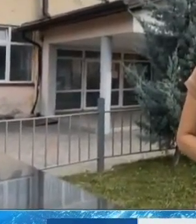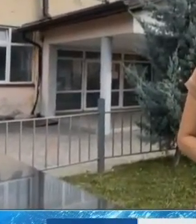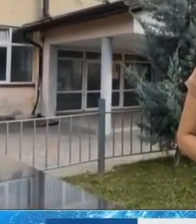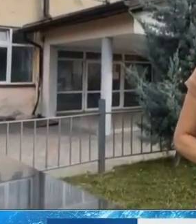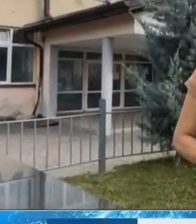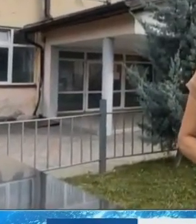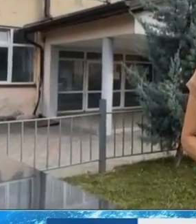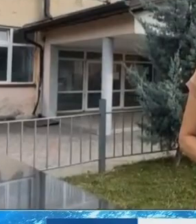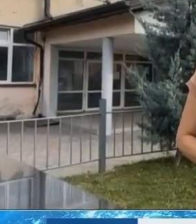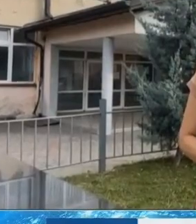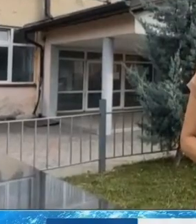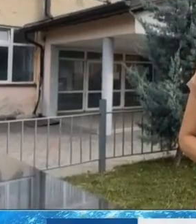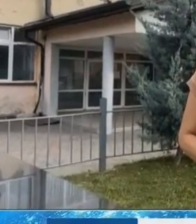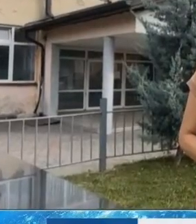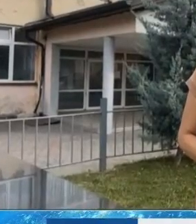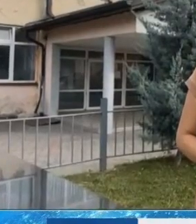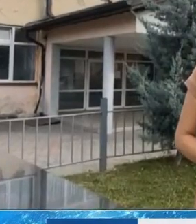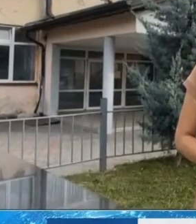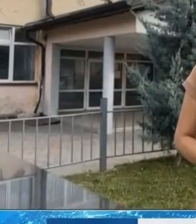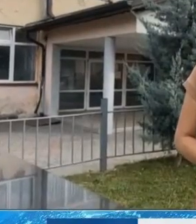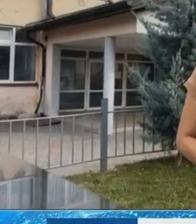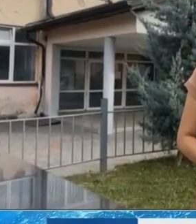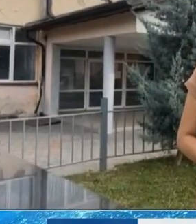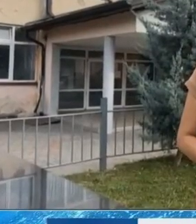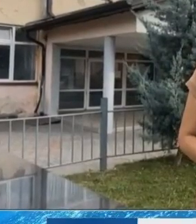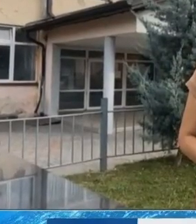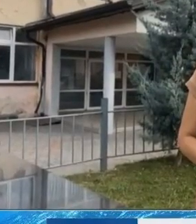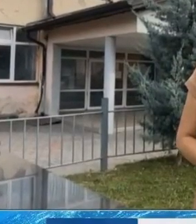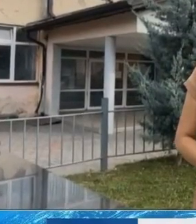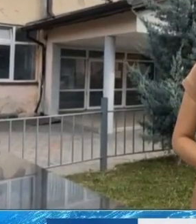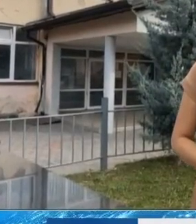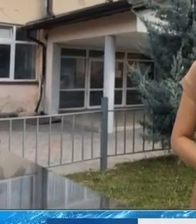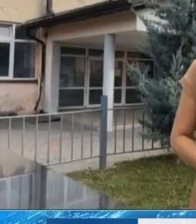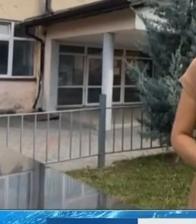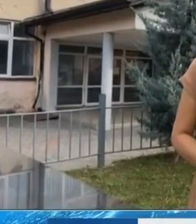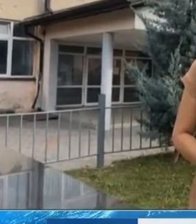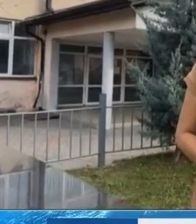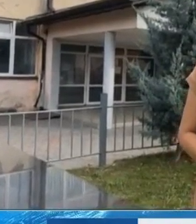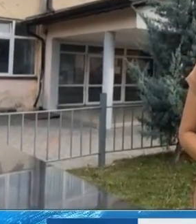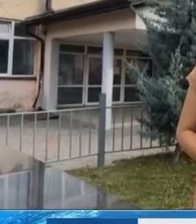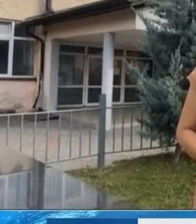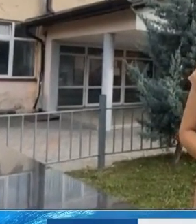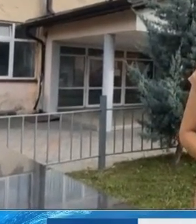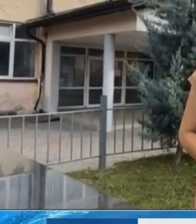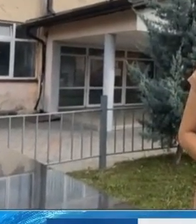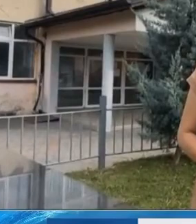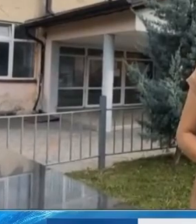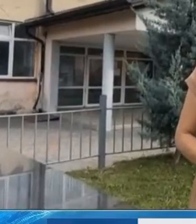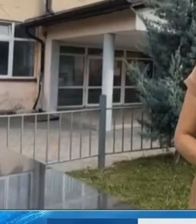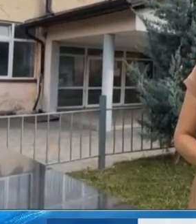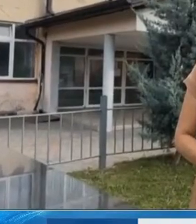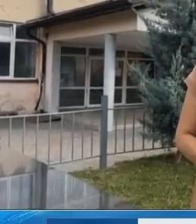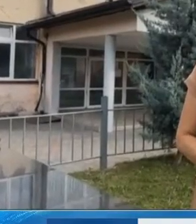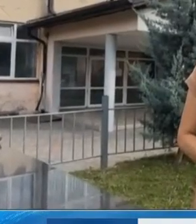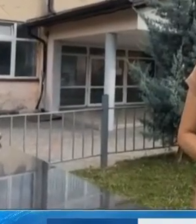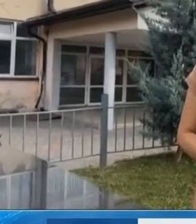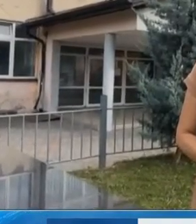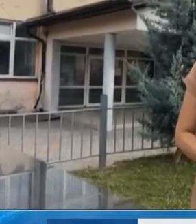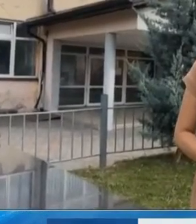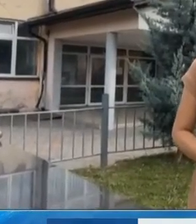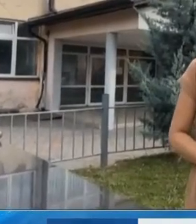shqip. Për më shumë hollësi lidhemi tani direkt me Arlindën. Arlinda, unë ta kaloj linjen direkt në Preshev për të na